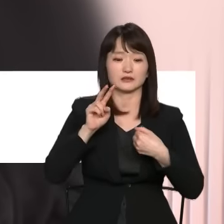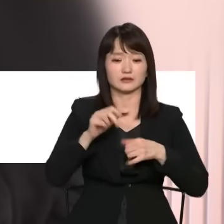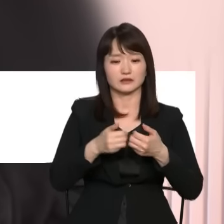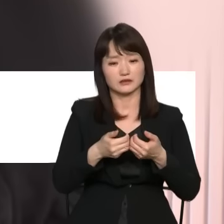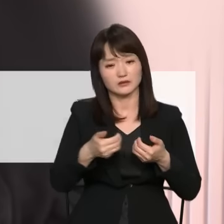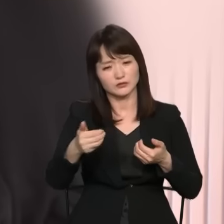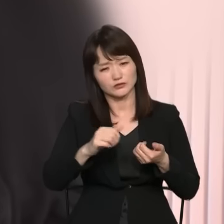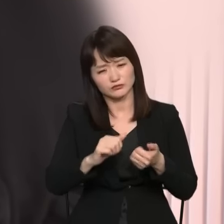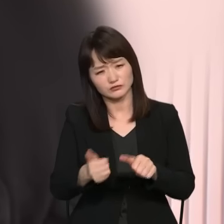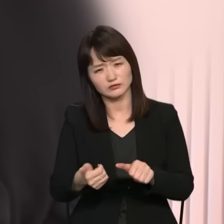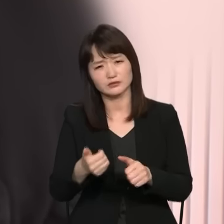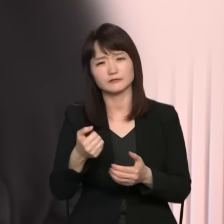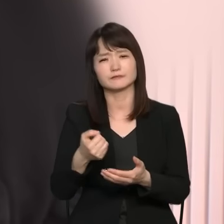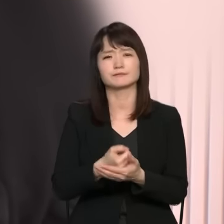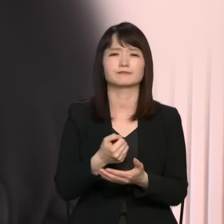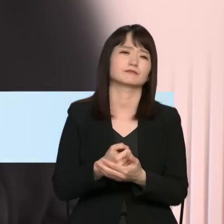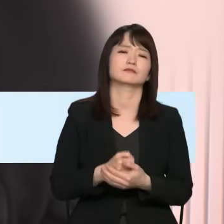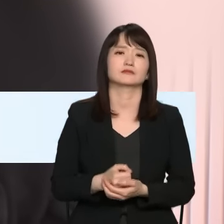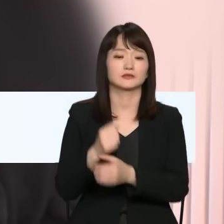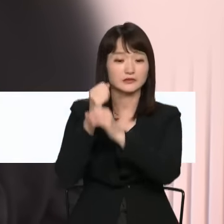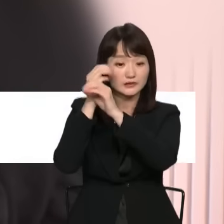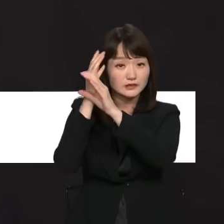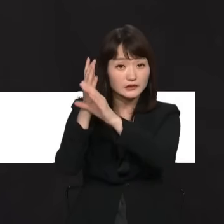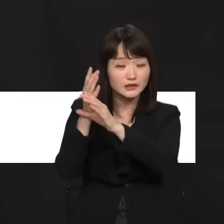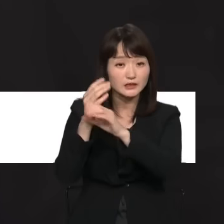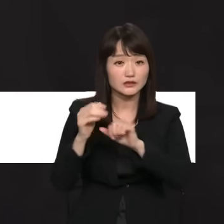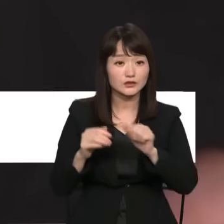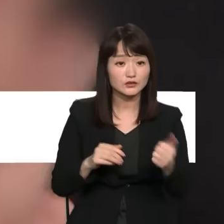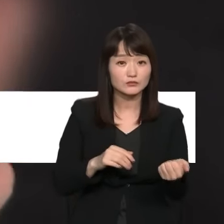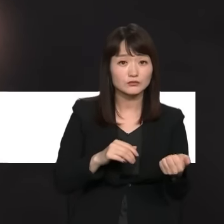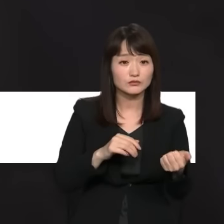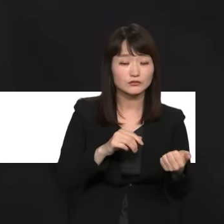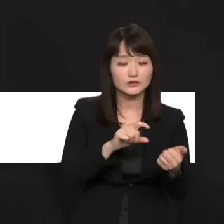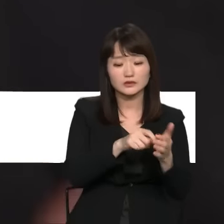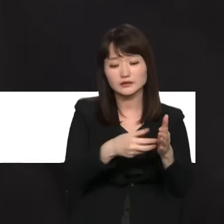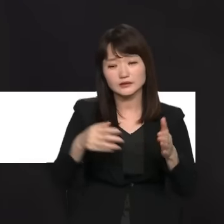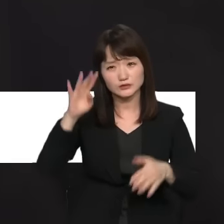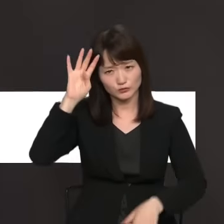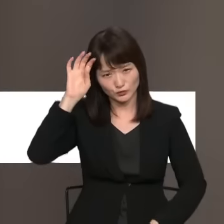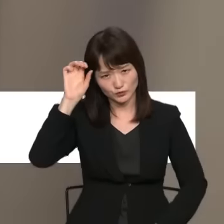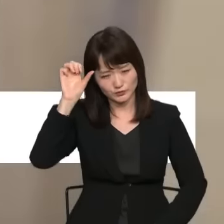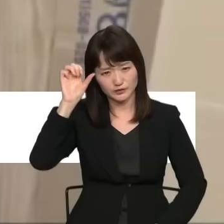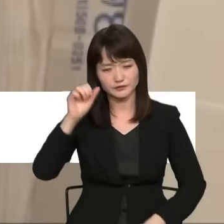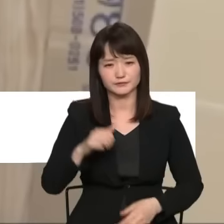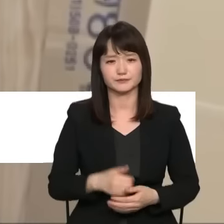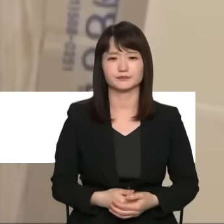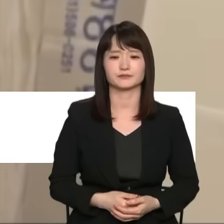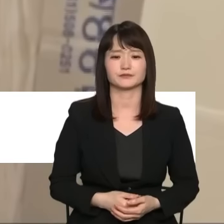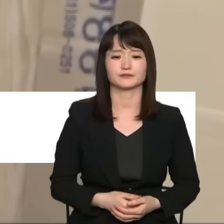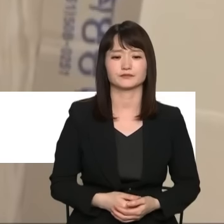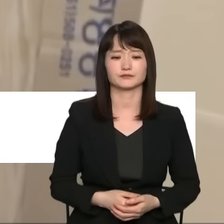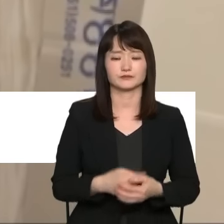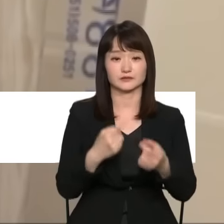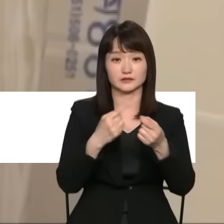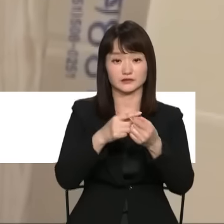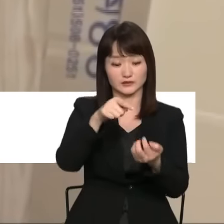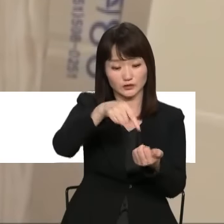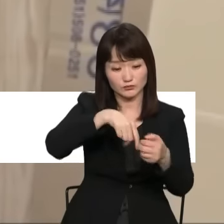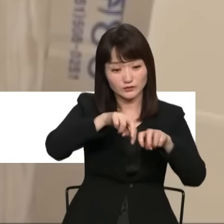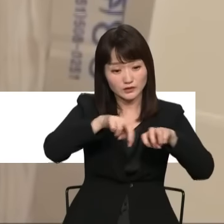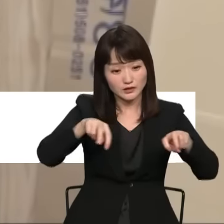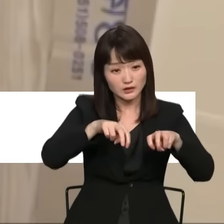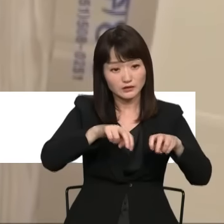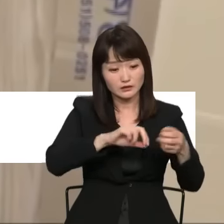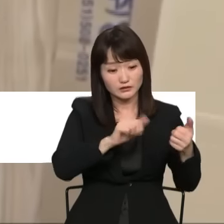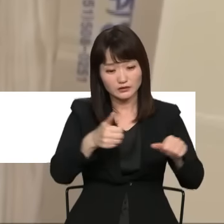이별이다. 장례식은 효정 씨가 숨진 지 45일 만에 열렸습니다. 1차 부검에서